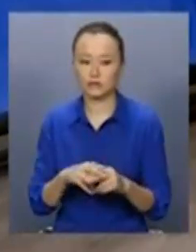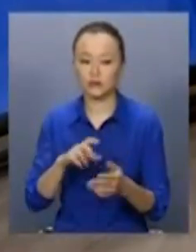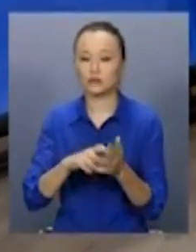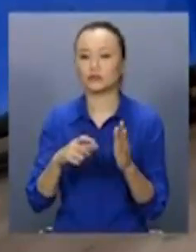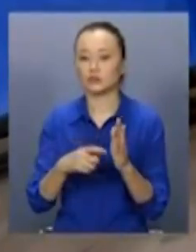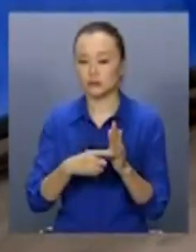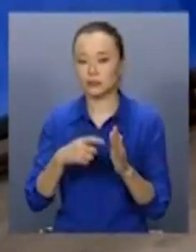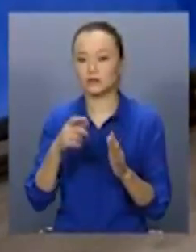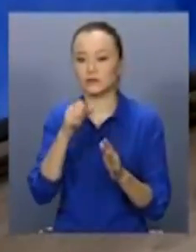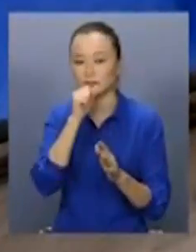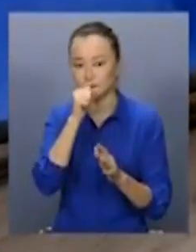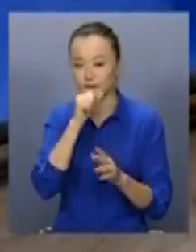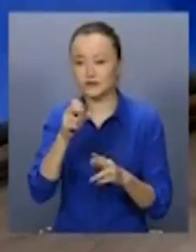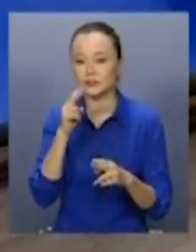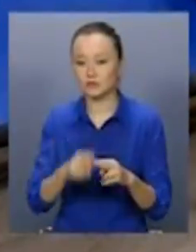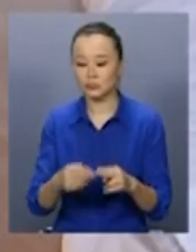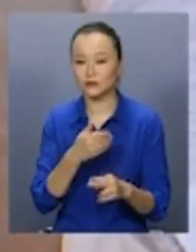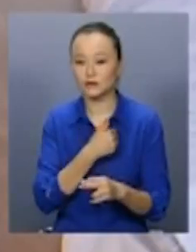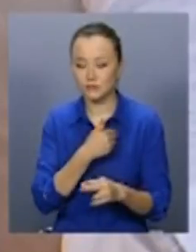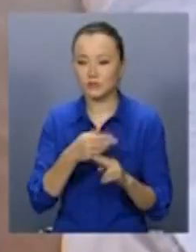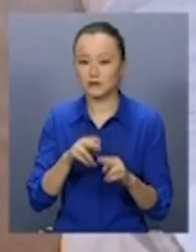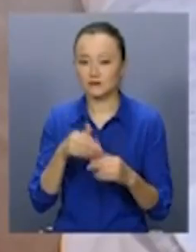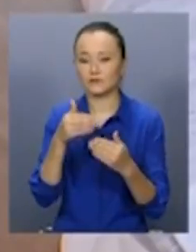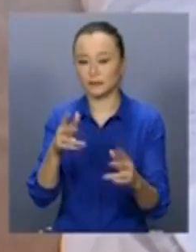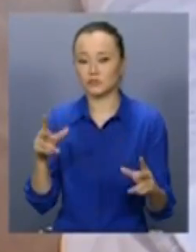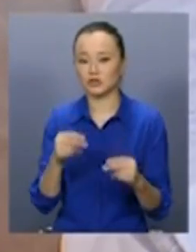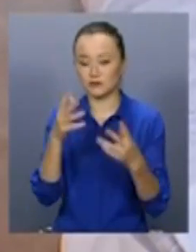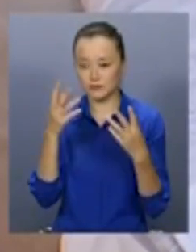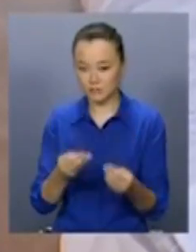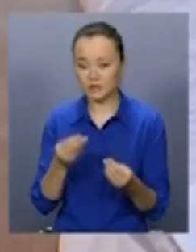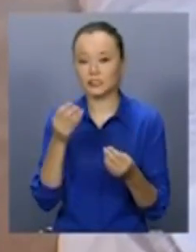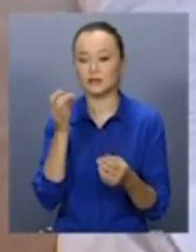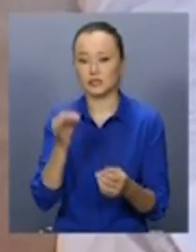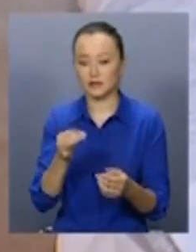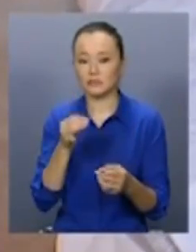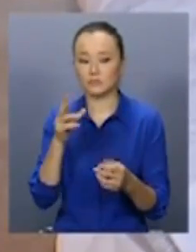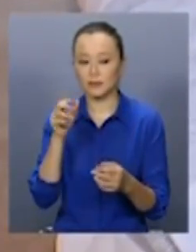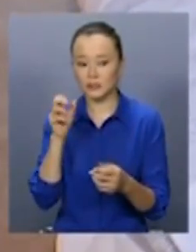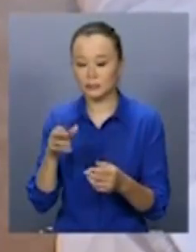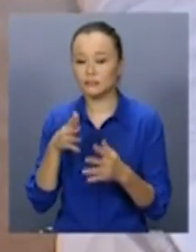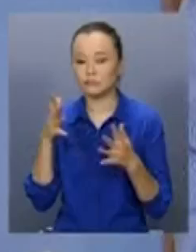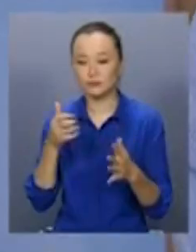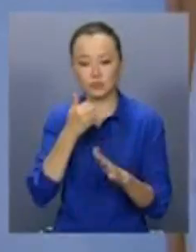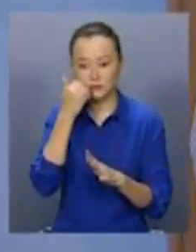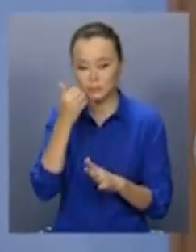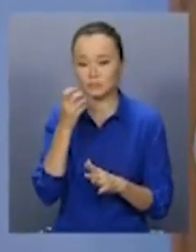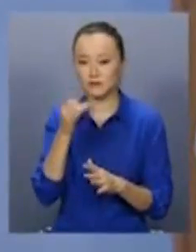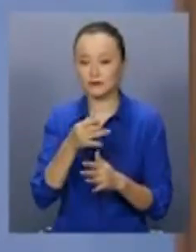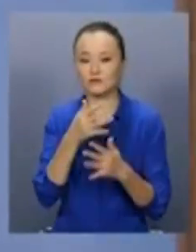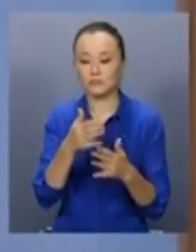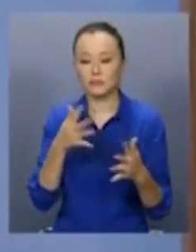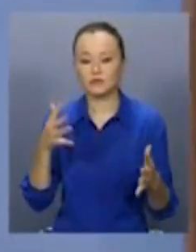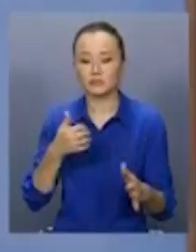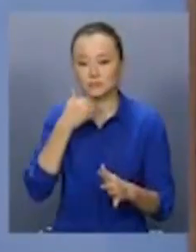студиядағы осы сұхбатымызды осы жерден аяқтасақ дейміз. Бүгінгі күніңіз сәтті болсын, және бақытқа алғысымды білдіремін, және сізге үлкен рахметімді айтамын.